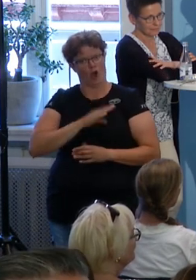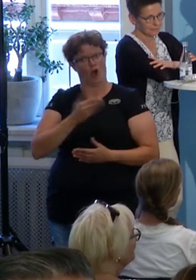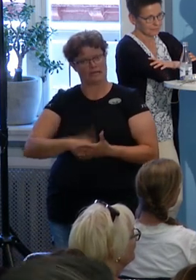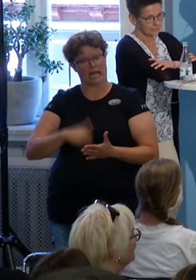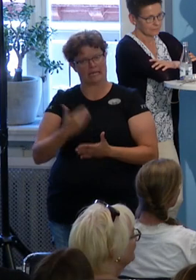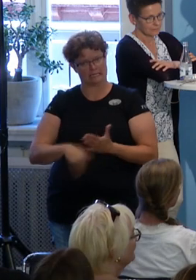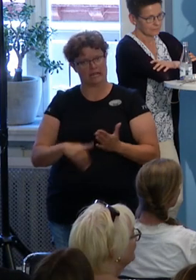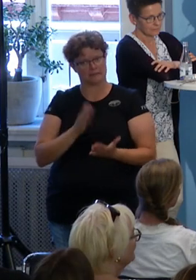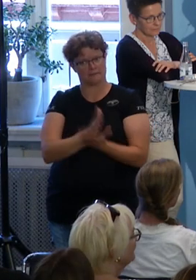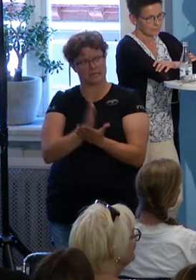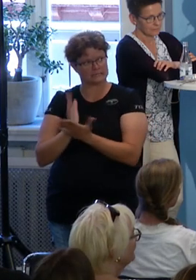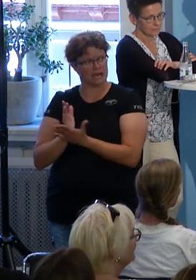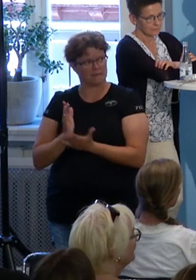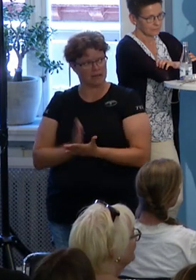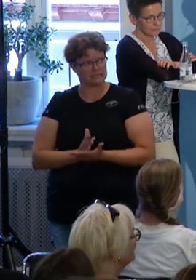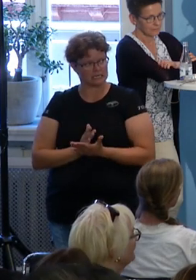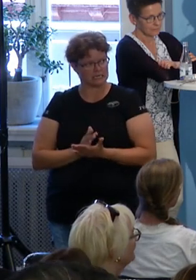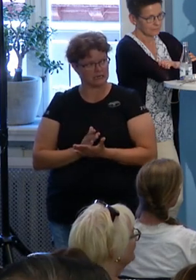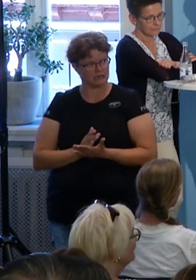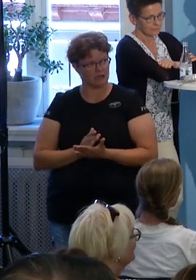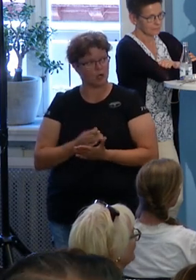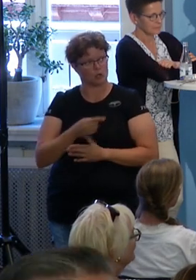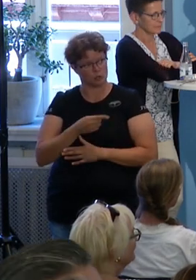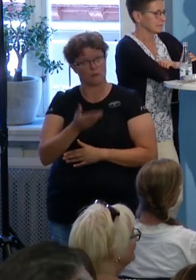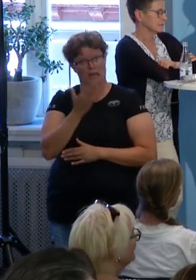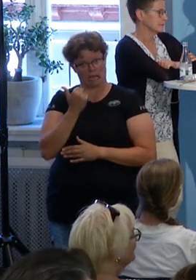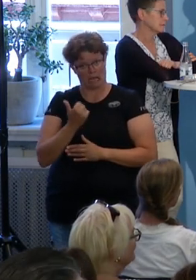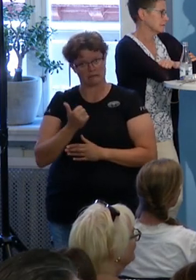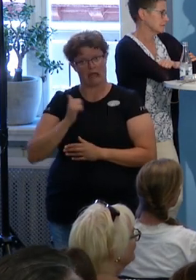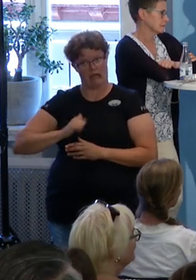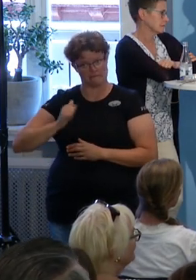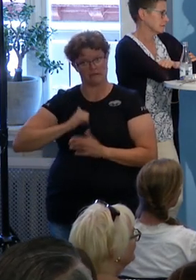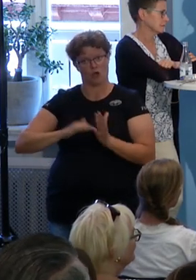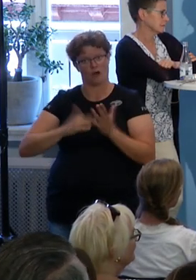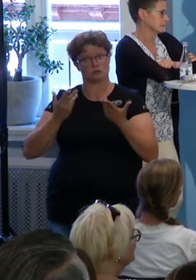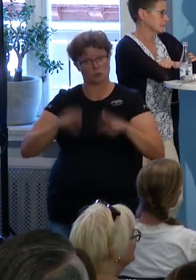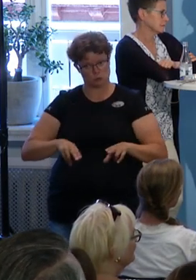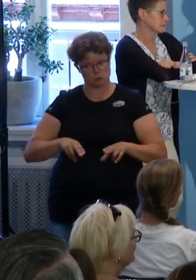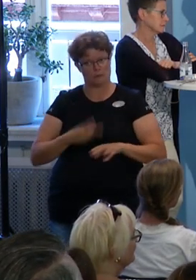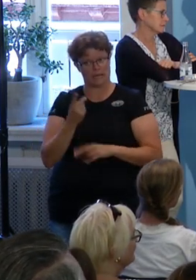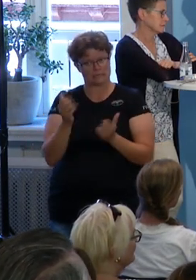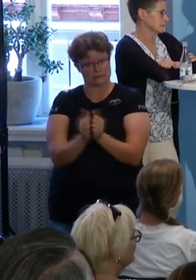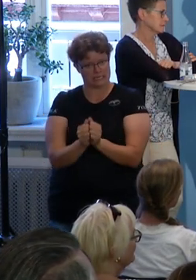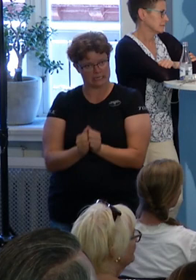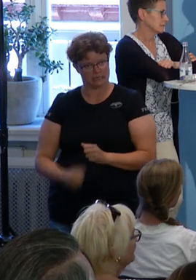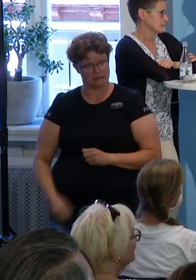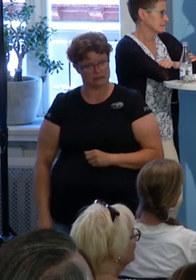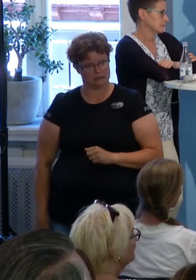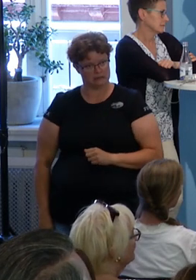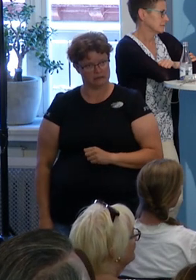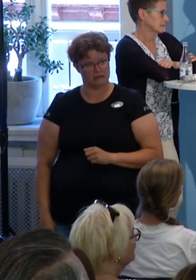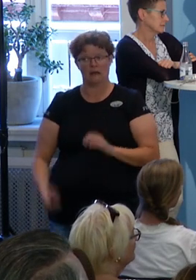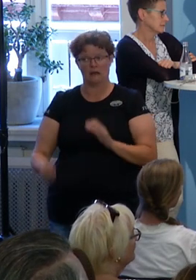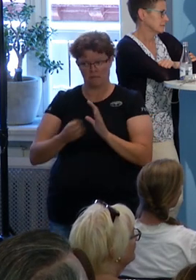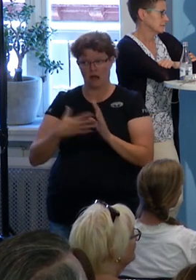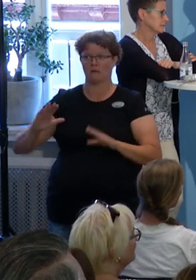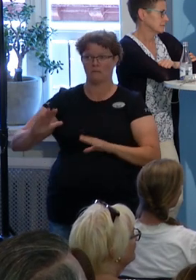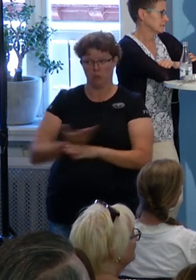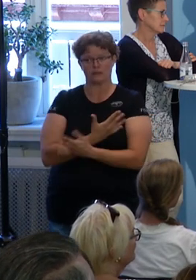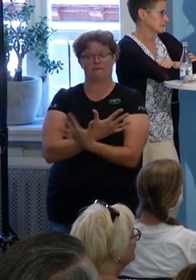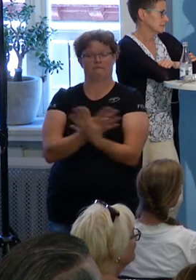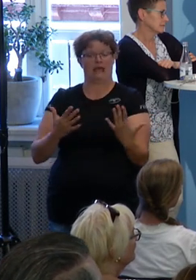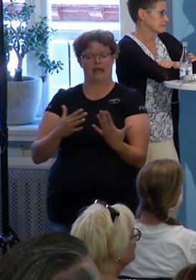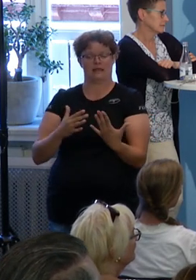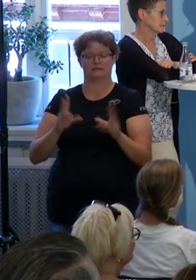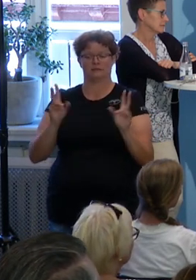redan bestämmelser som skulle kunna tillämpas av domstolarna på ett annat sätt. Så att vi fick bort mer av detta